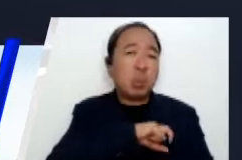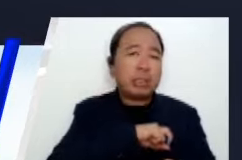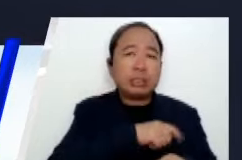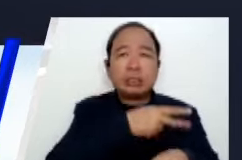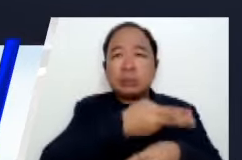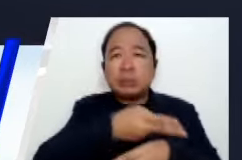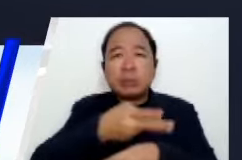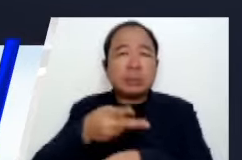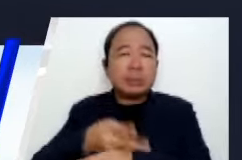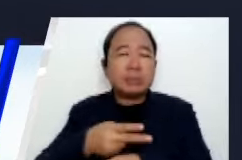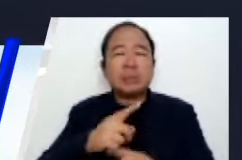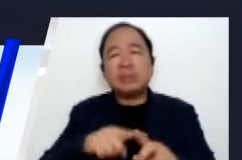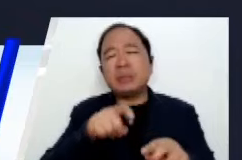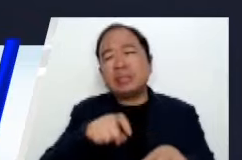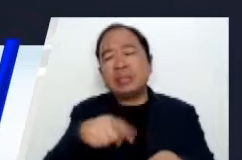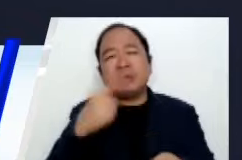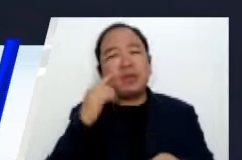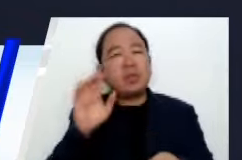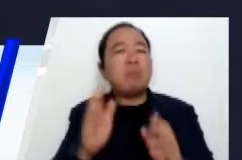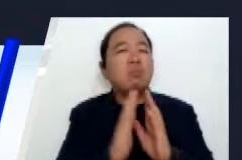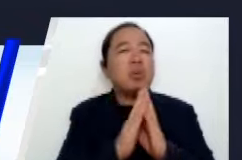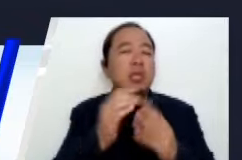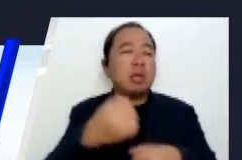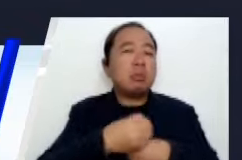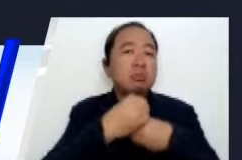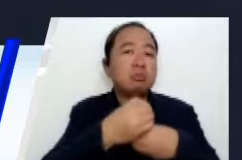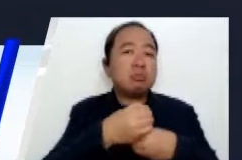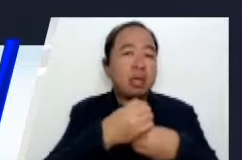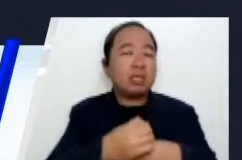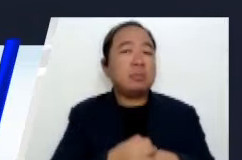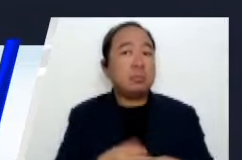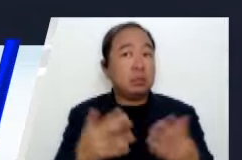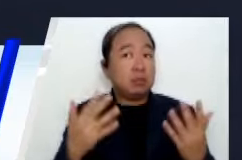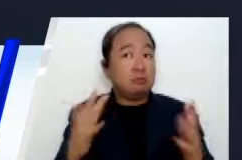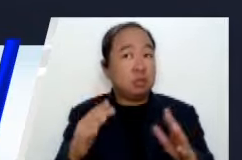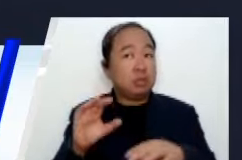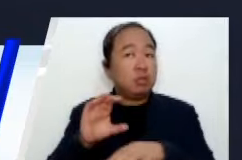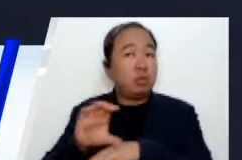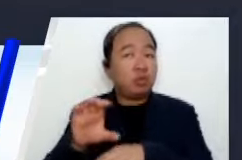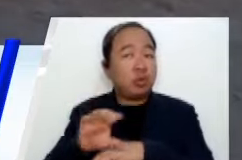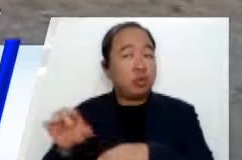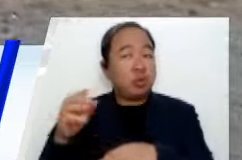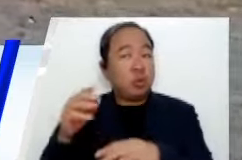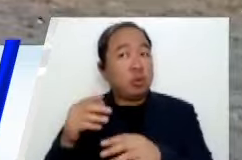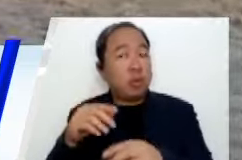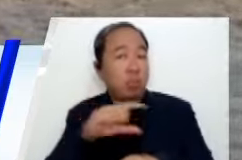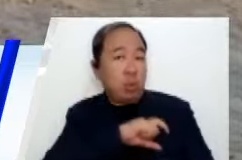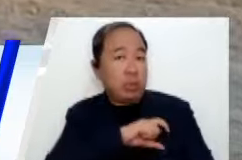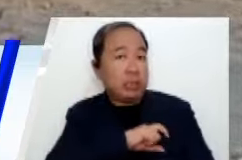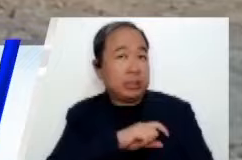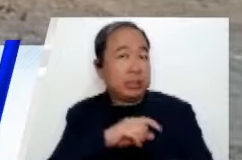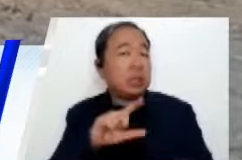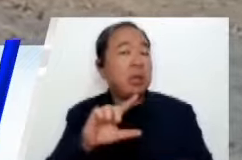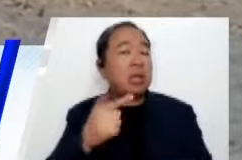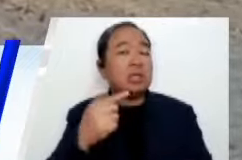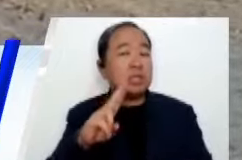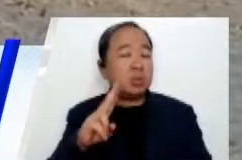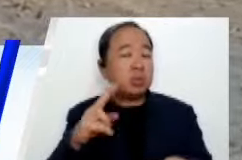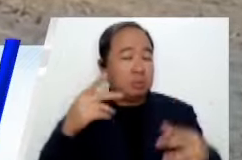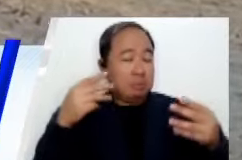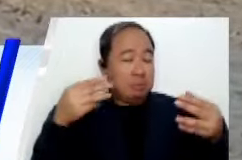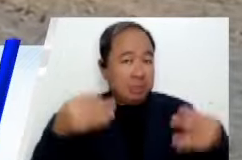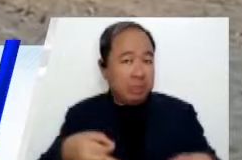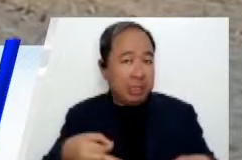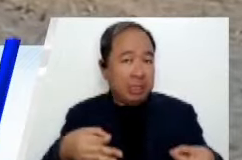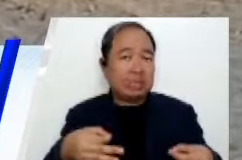naturang prayer rally. Matapos daw konsultahin ng mayor ang pulisya, napagdesisyonan ng LGU na gahol na sa